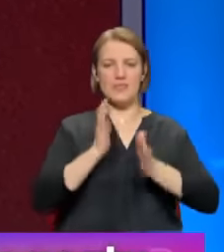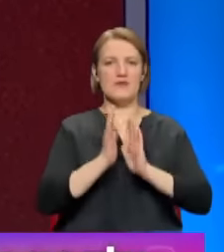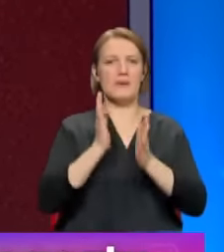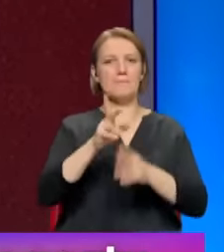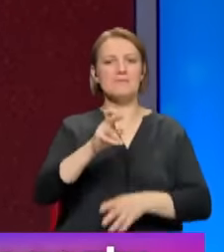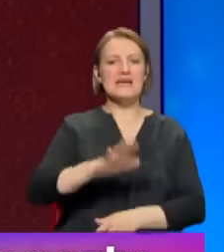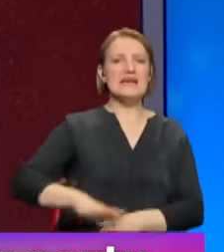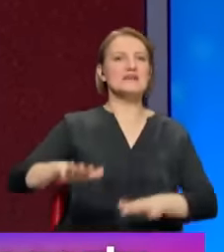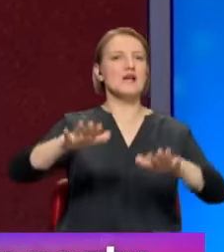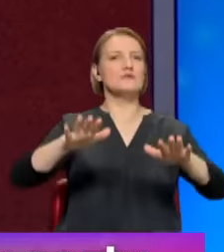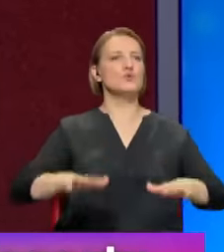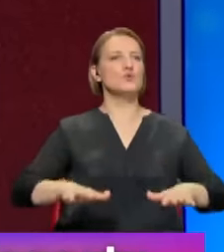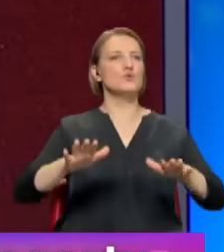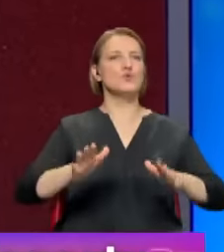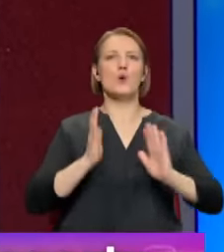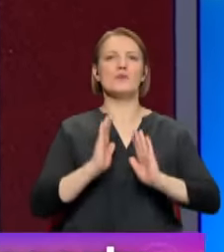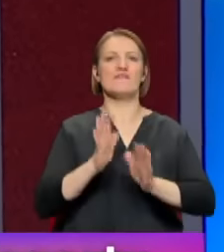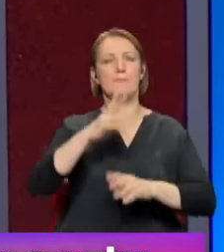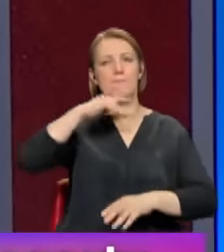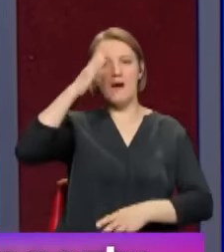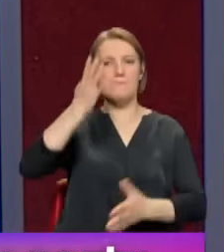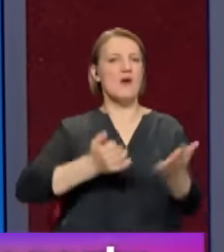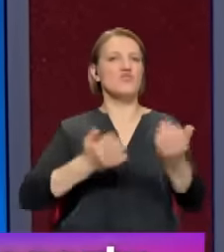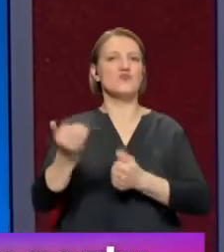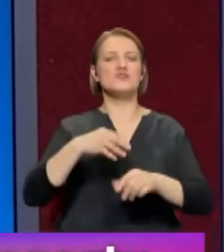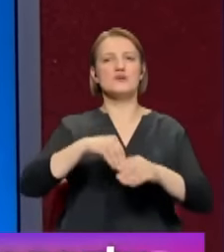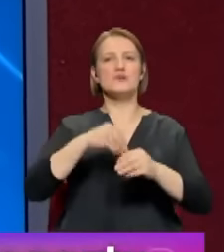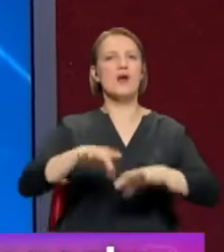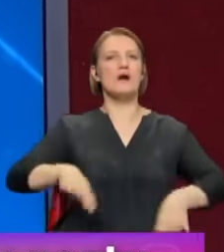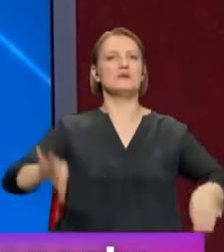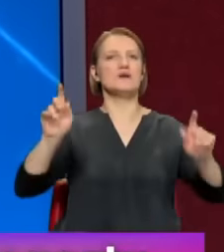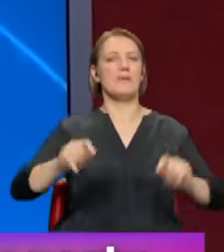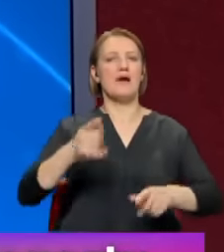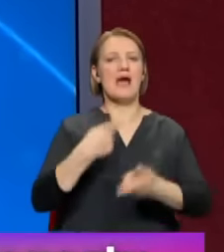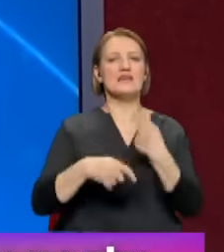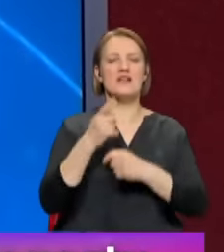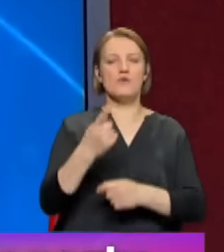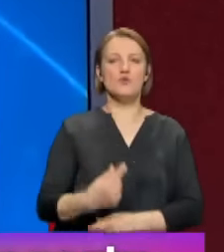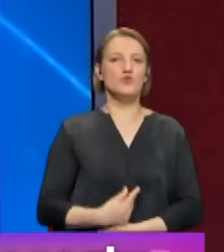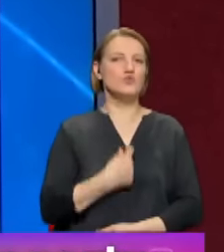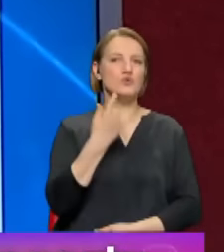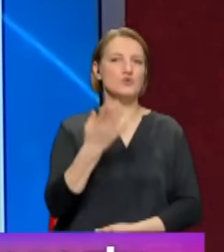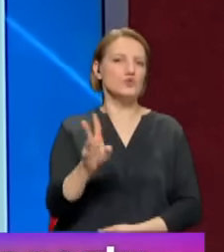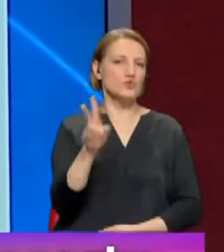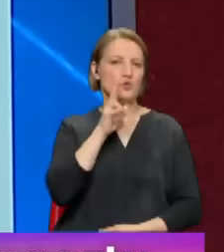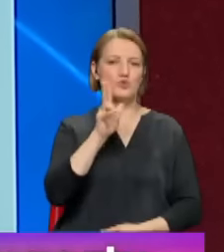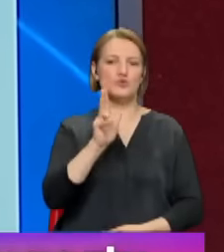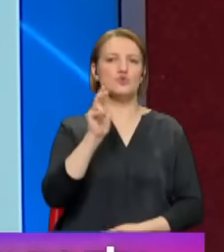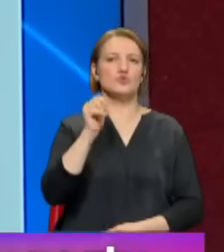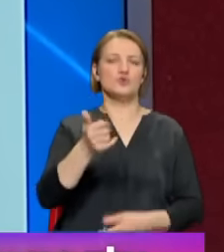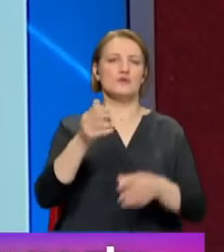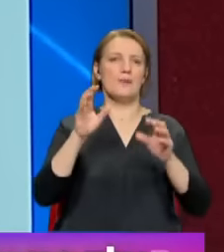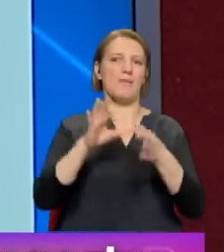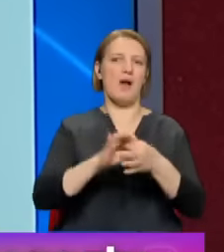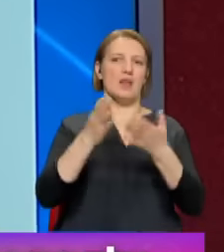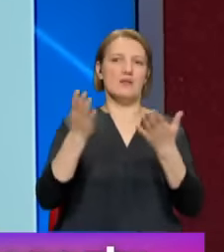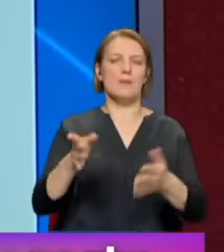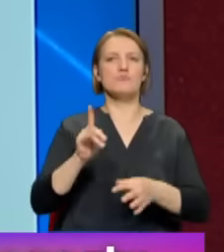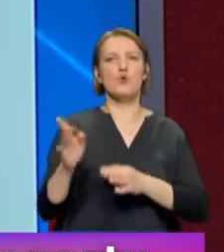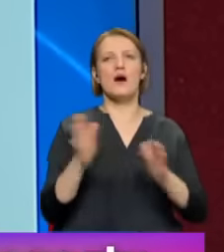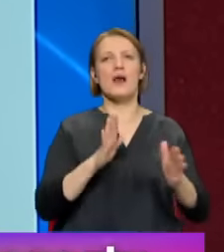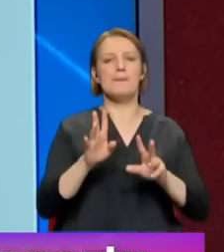ederken piyasadaki durgunluk devam ediyor. Bayram alışverişi için hazırlık yapan esnaf umudunu son 3 güne bağladı. Bu